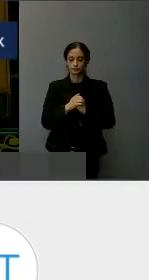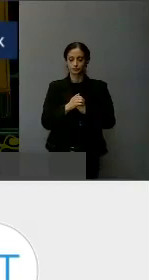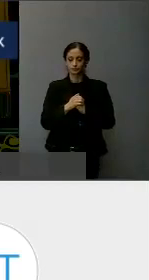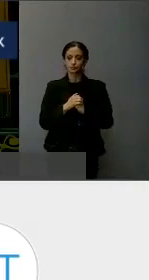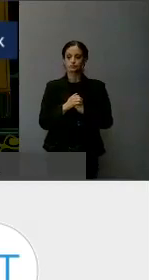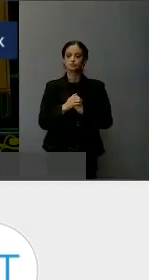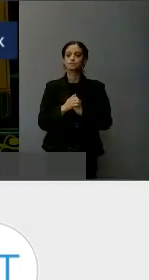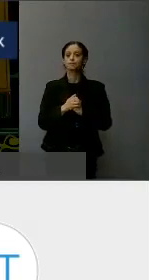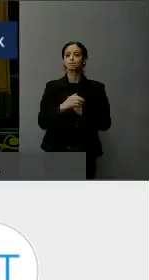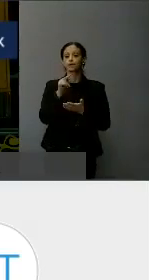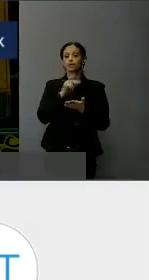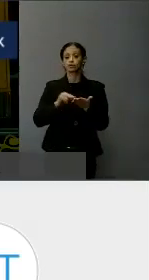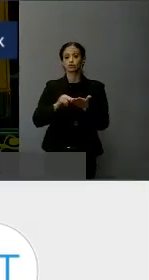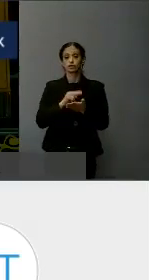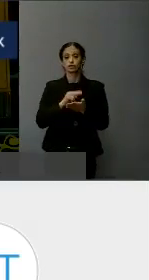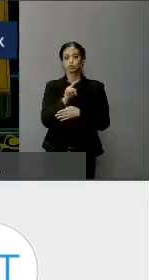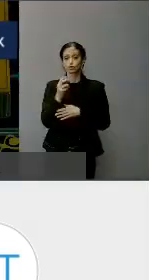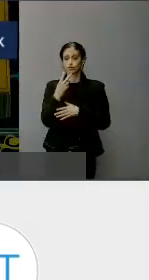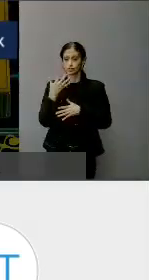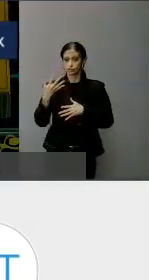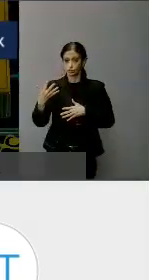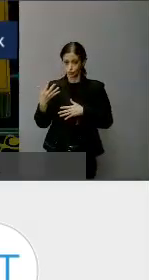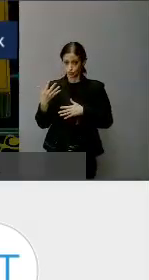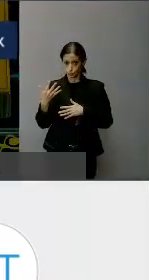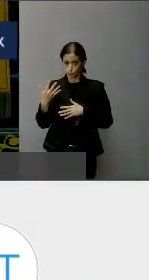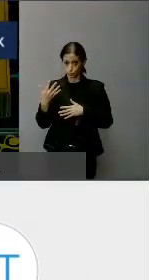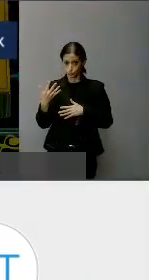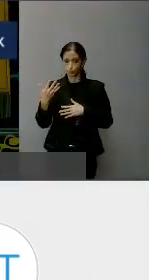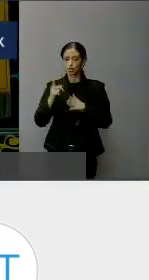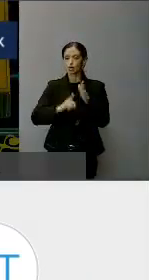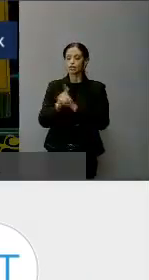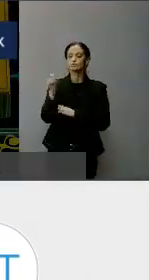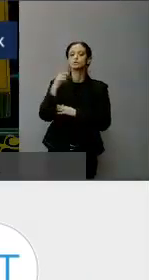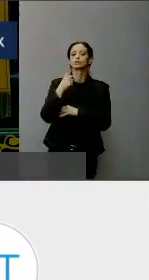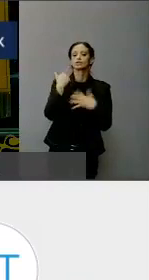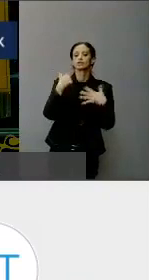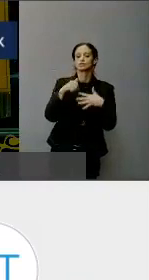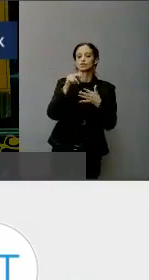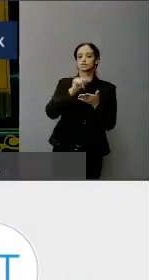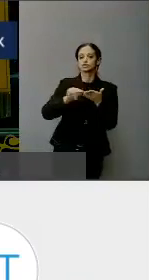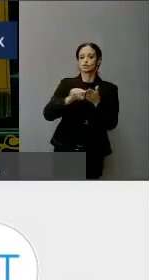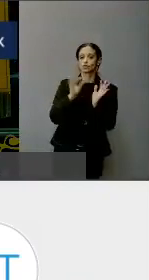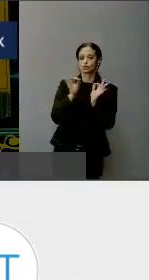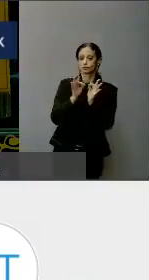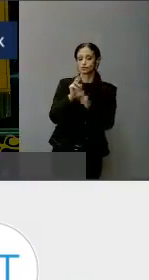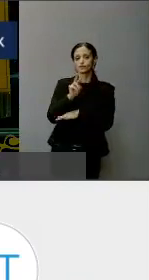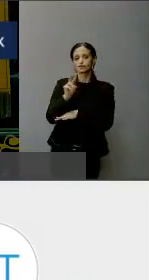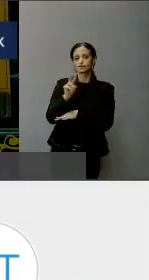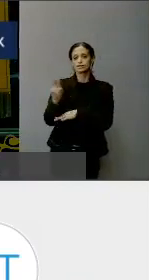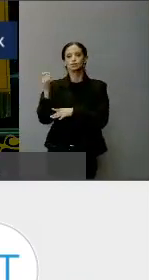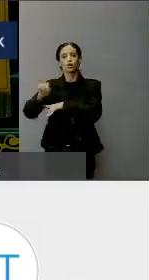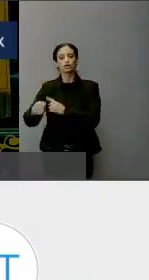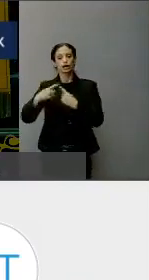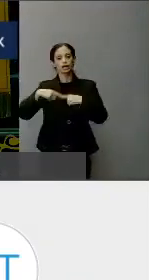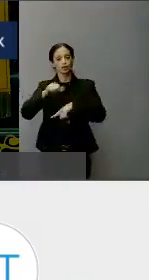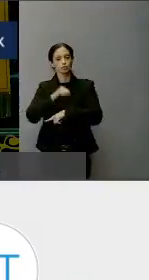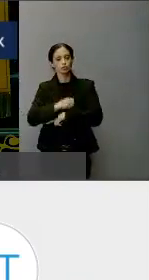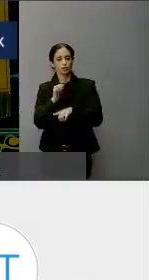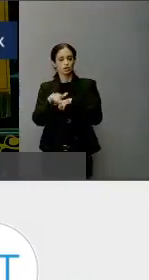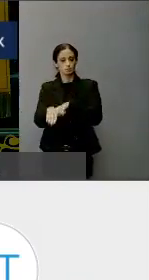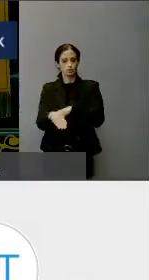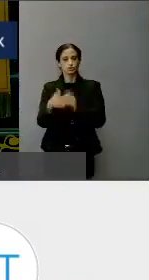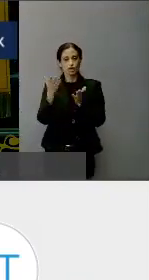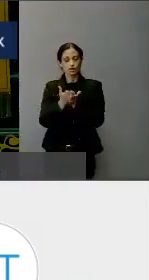esito adesso 225 cc voti favorevoli 22 contrari il consiglio respinge in